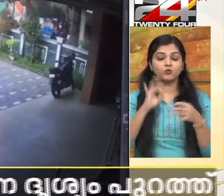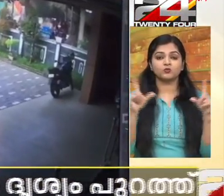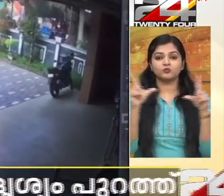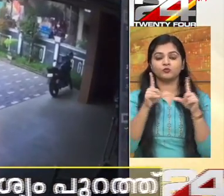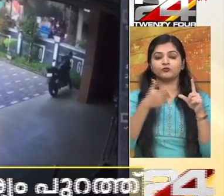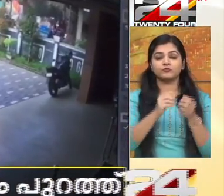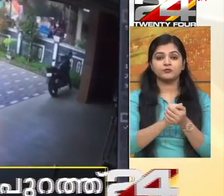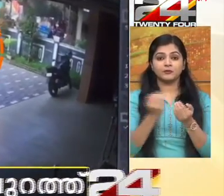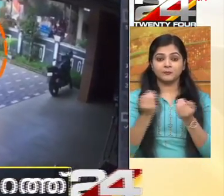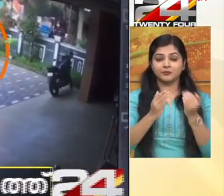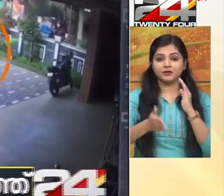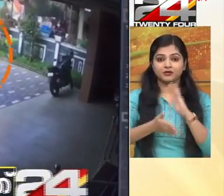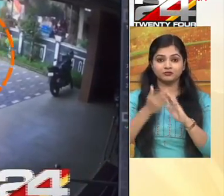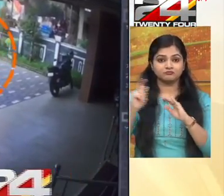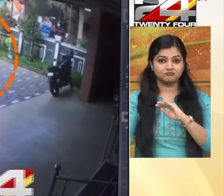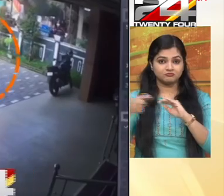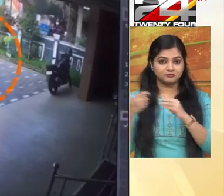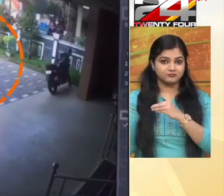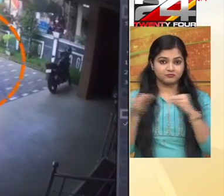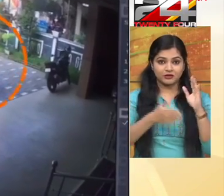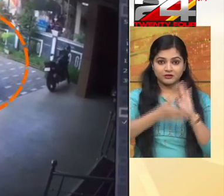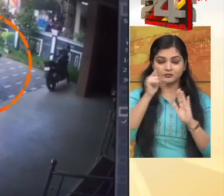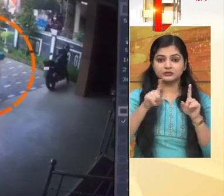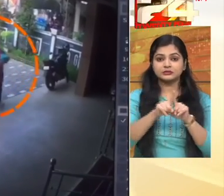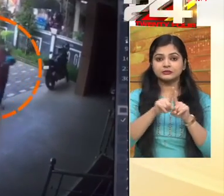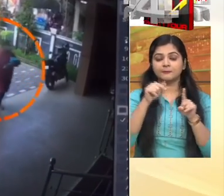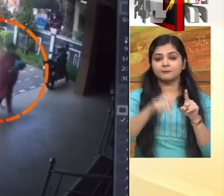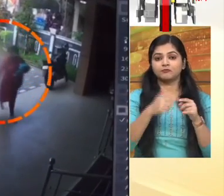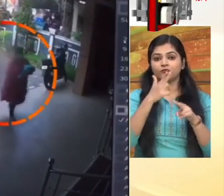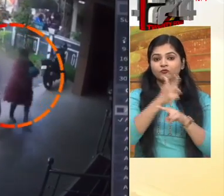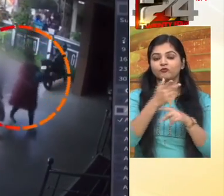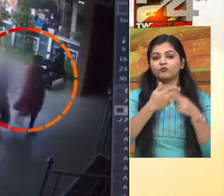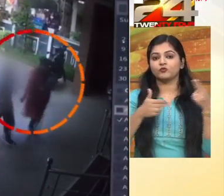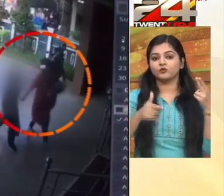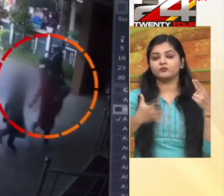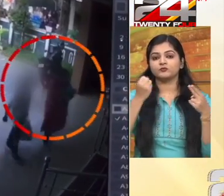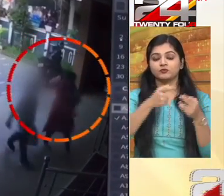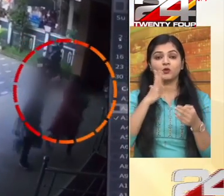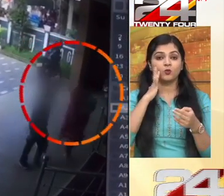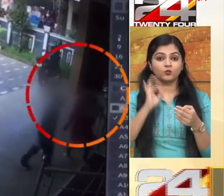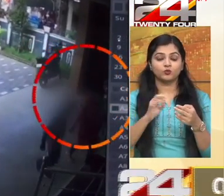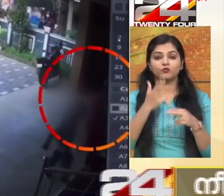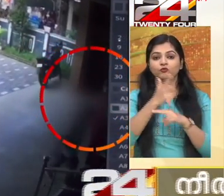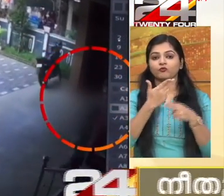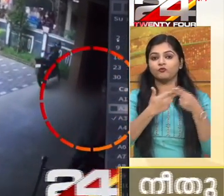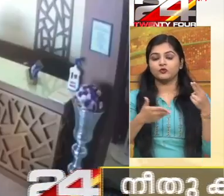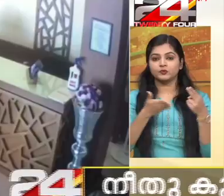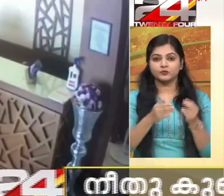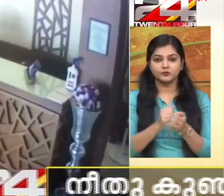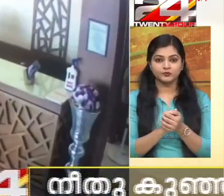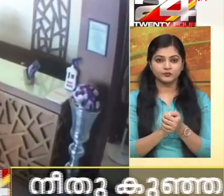കുട്ടിയെ തട്ടിക്കൊണ്ടുപോയി എന്ന് സൂചിപ്പിക്കുന്ന തെളിവുകളാണ് ഈ ദൃശ്യങ്ങൾ. അതുകൊണ്ട് തന്നെ ഏറെ നിർണായകമാണ് ഇത്. അല്പസമയം